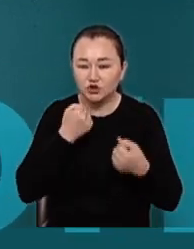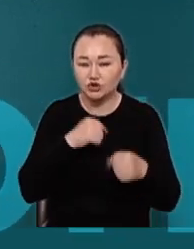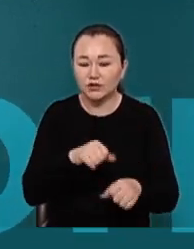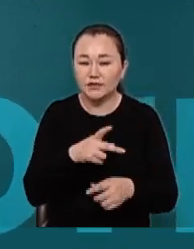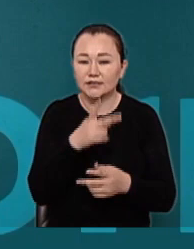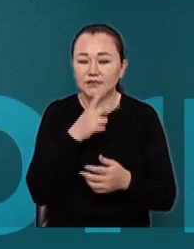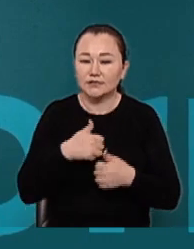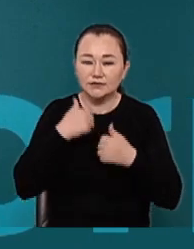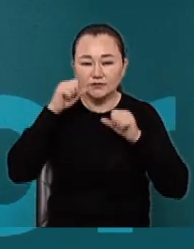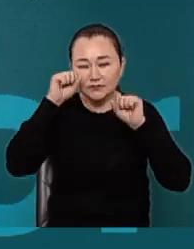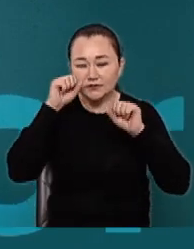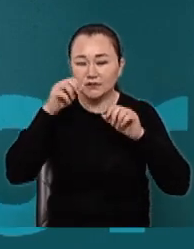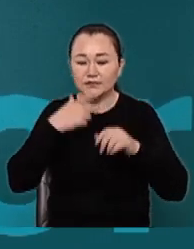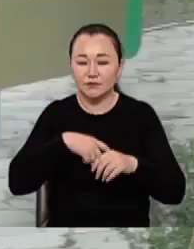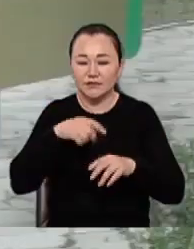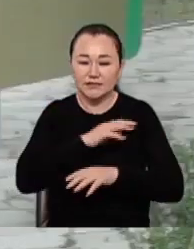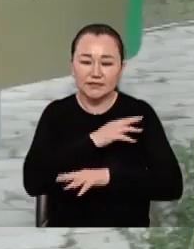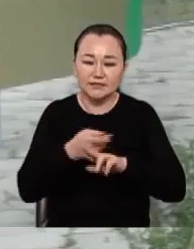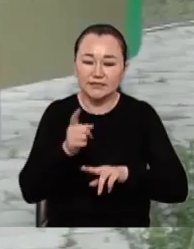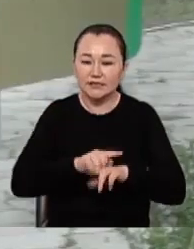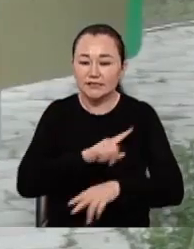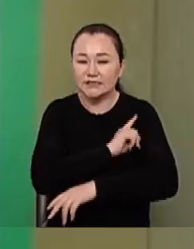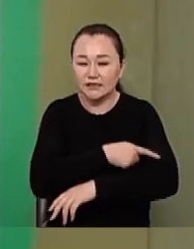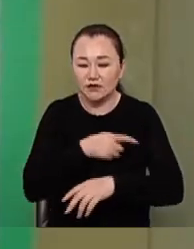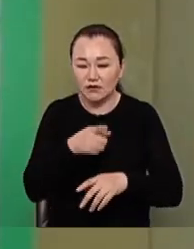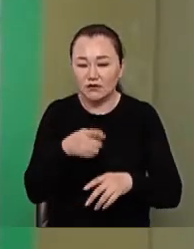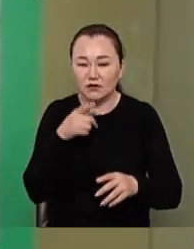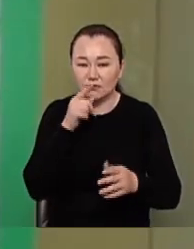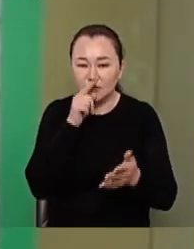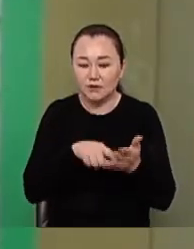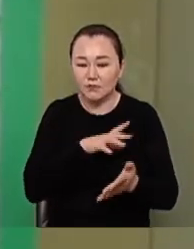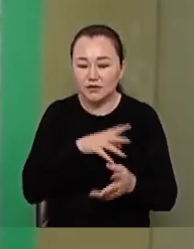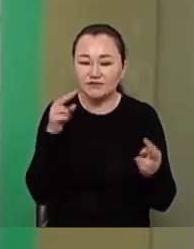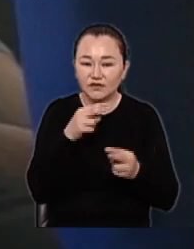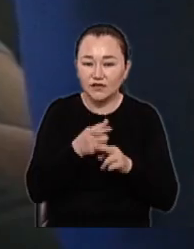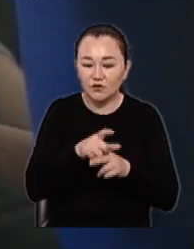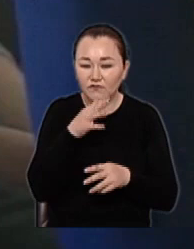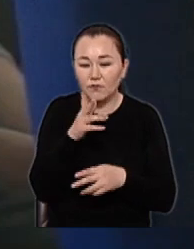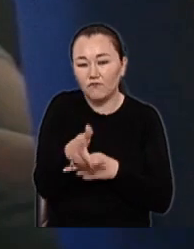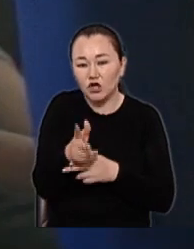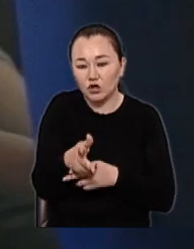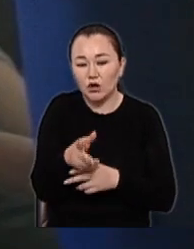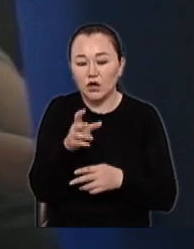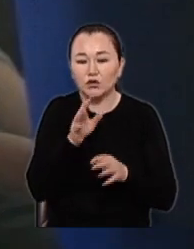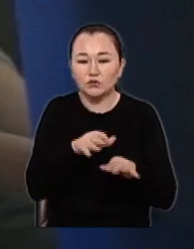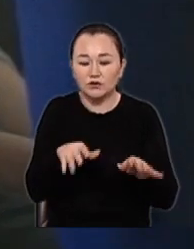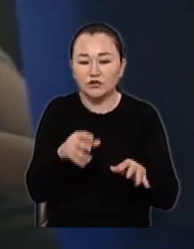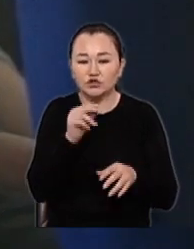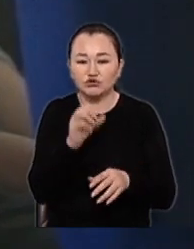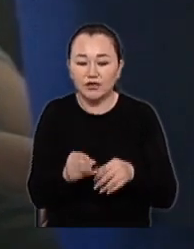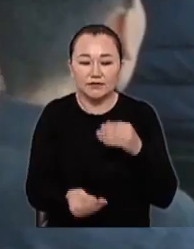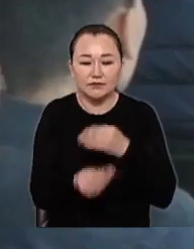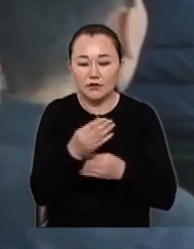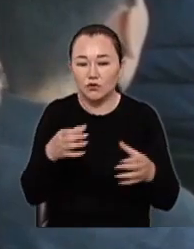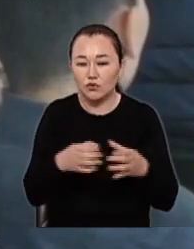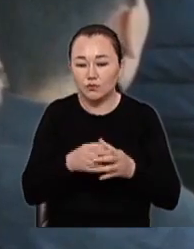тырысқанына қарамастан басы мен денесіне ауыр соққы тиген анық көрінеді. Ал оқиға куәгерлері осы сәтті видеоға түсіріп, студенттердің WhatsApp желісіндегі